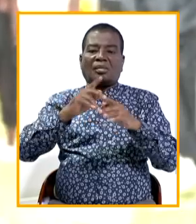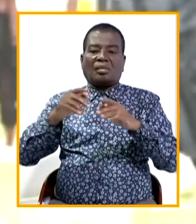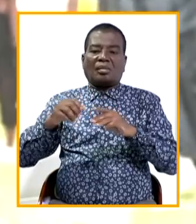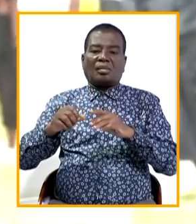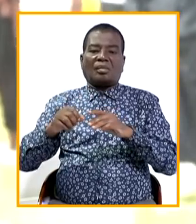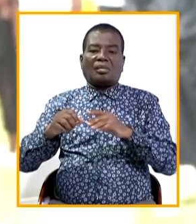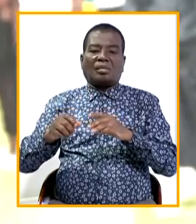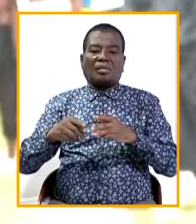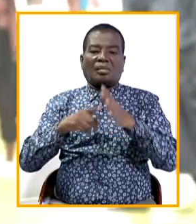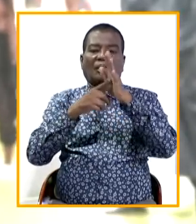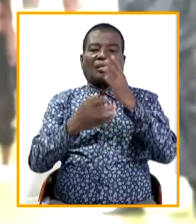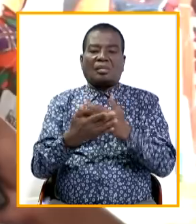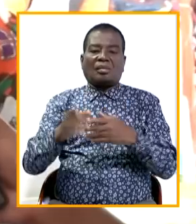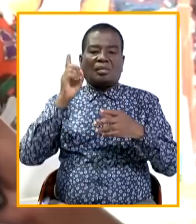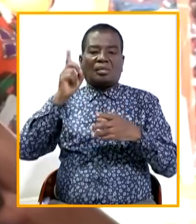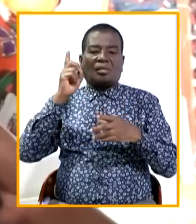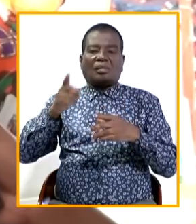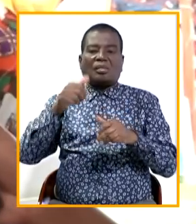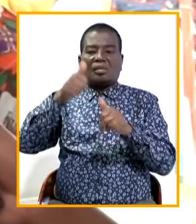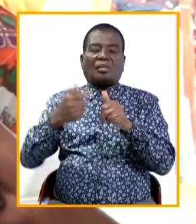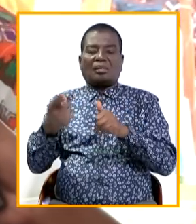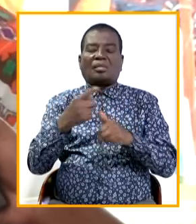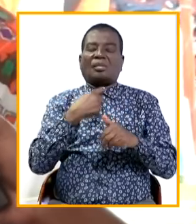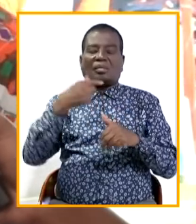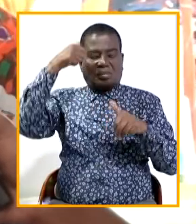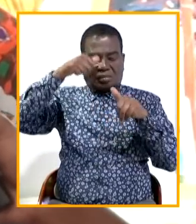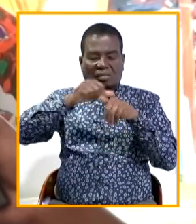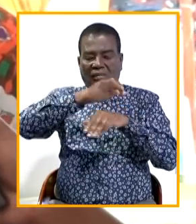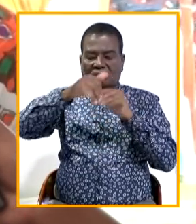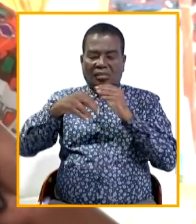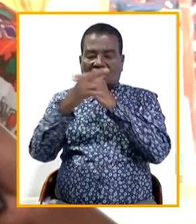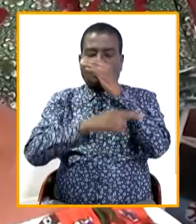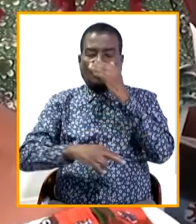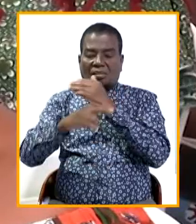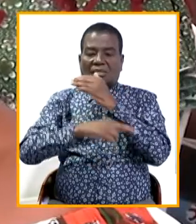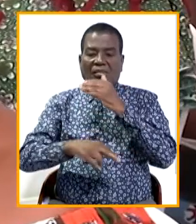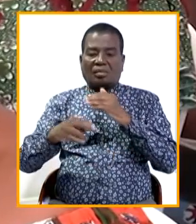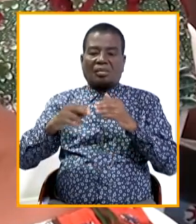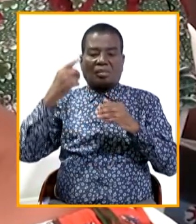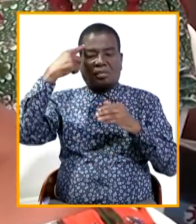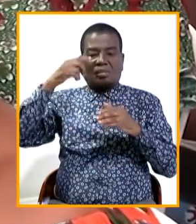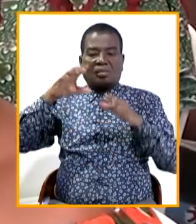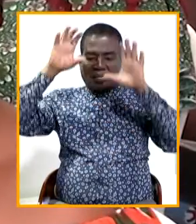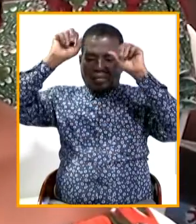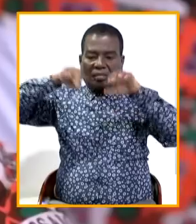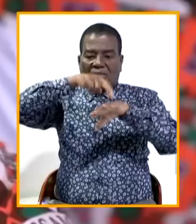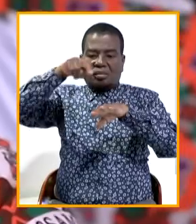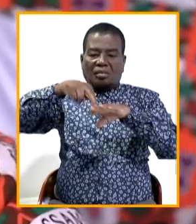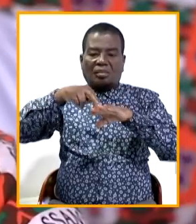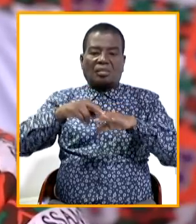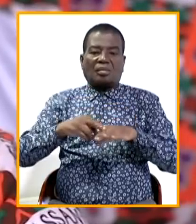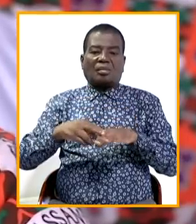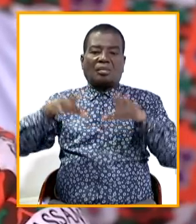été marqué par des discours, chacun exprimant la reconnaissance de toute une région à l'endroit du président de la République.